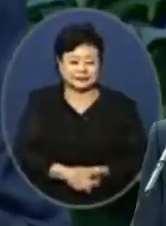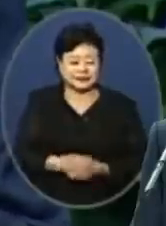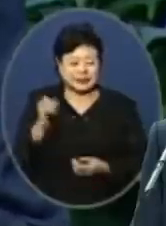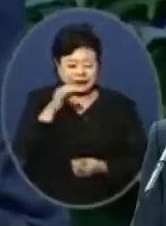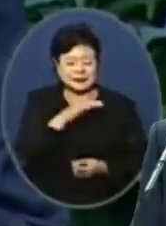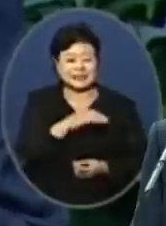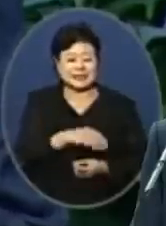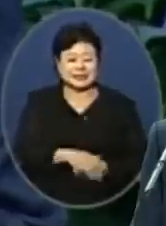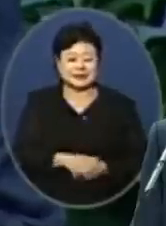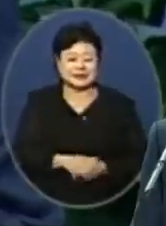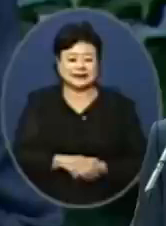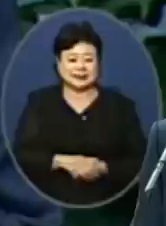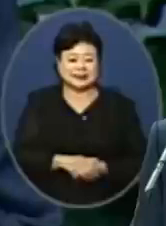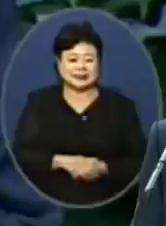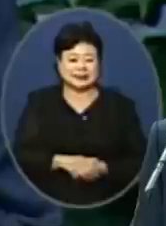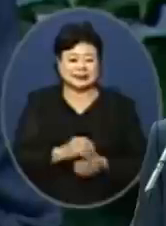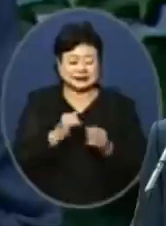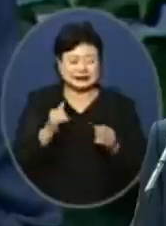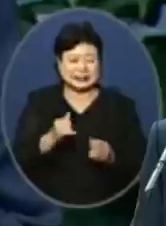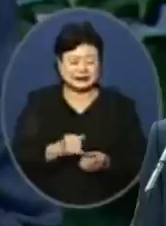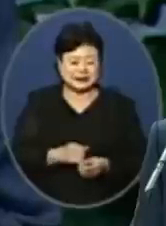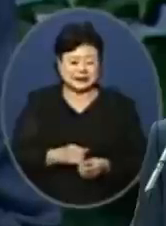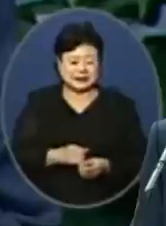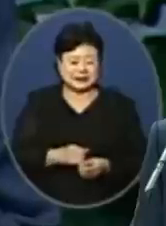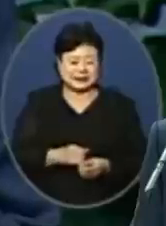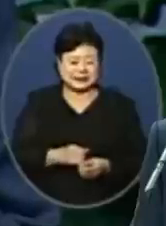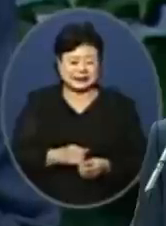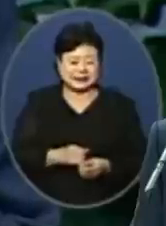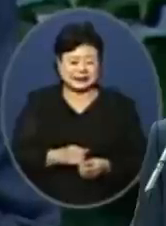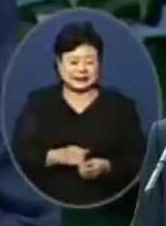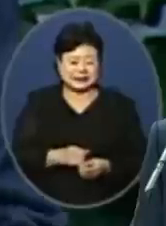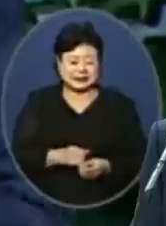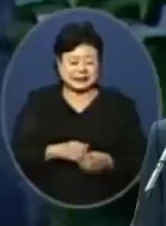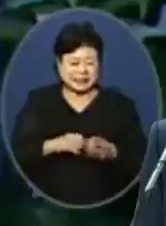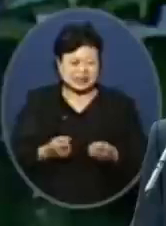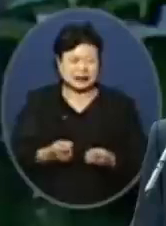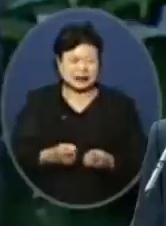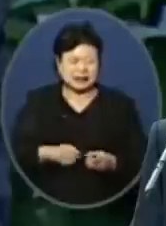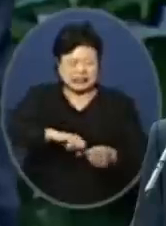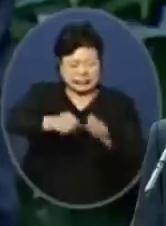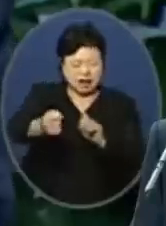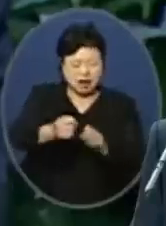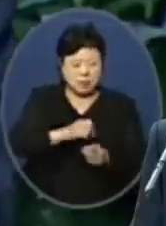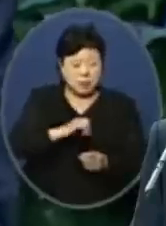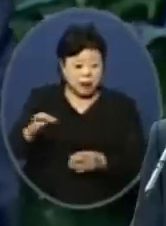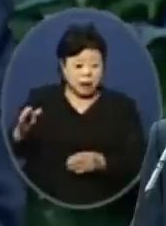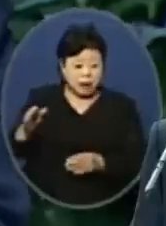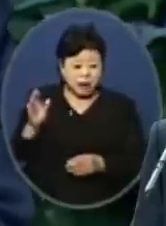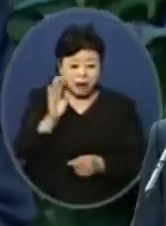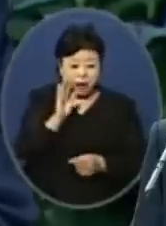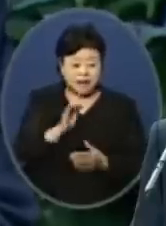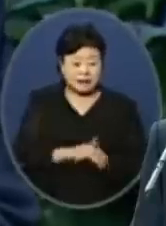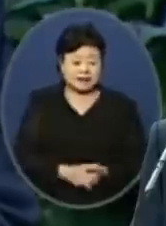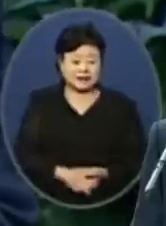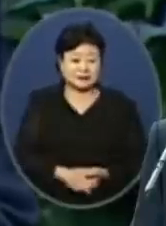그냥 우리 안 가서 그 사람이 갈 때가 꺾어져서 흐느흐느하면 싹 꺾어가지고서 탁